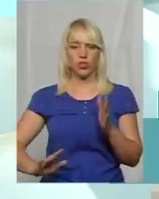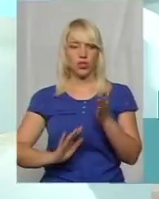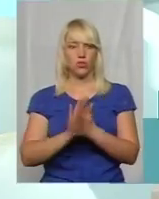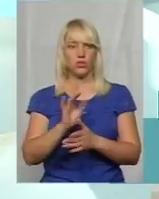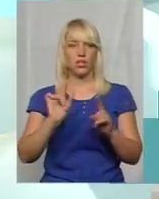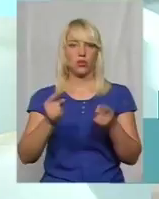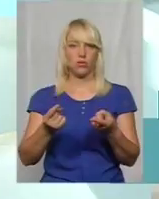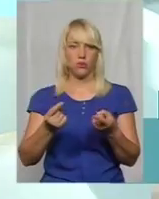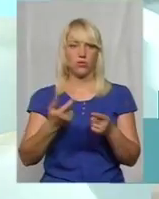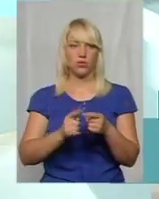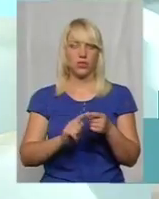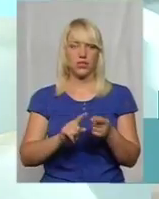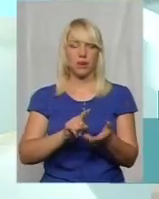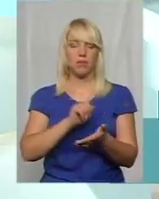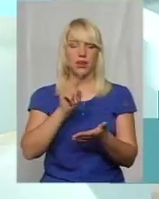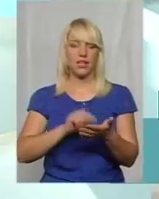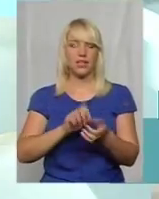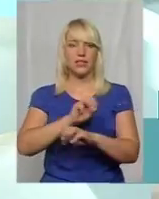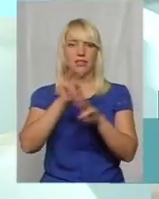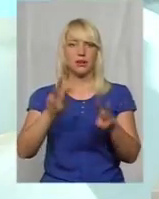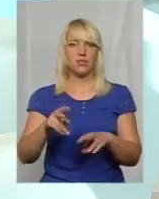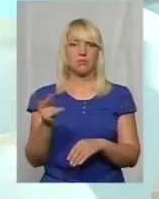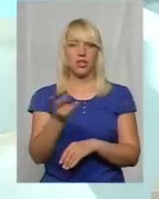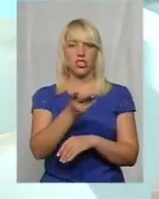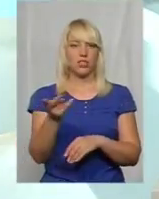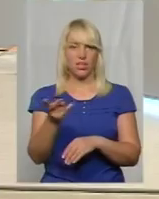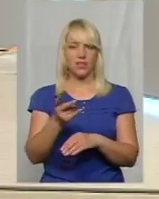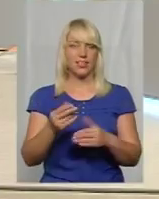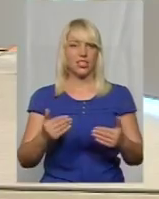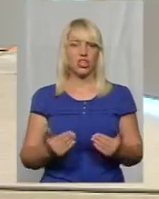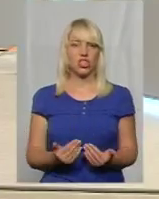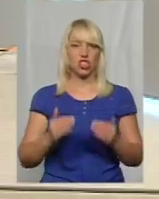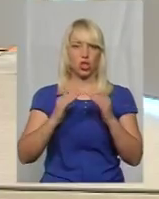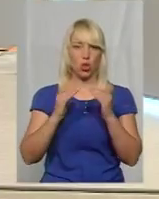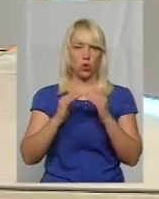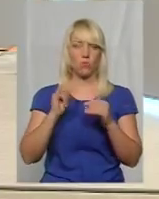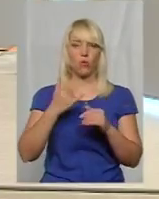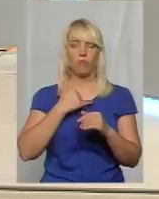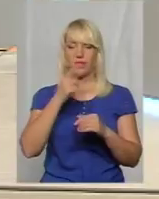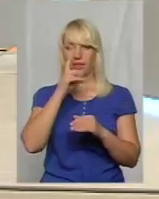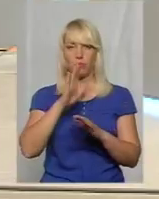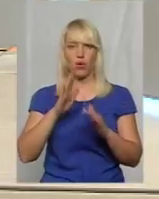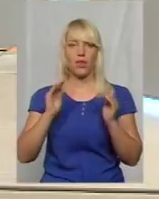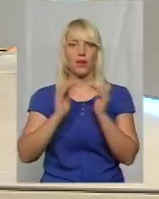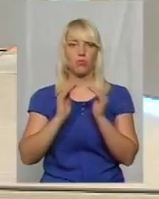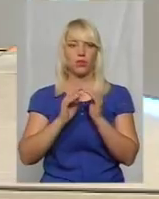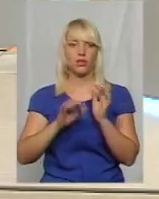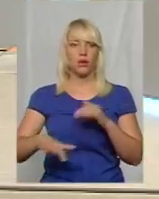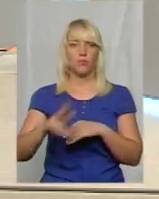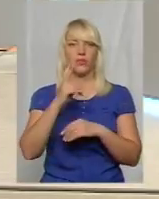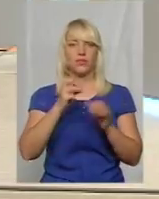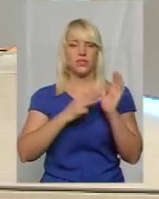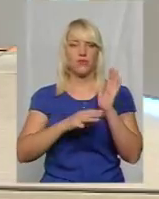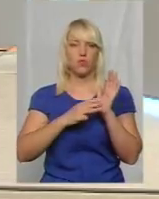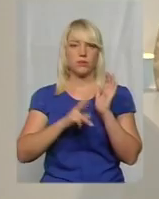тому це питання і забезпечення їх житлом, і у мене непоганий там заміський будинок, площа 280